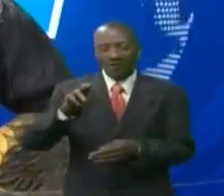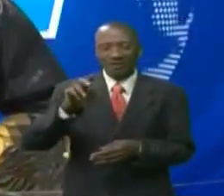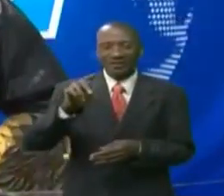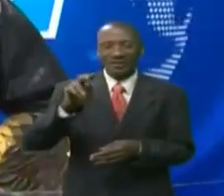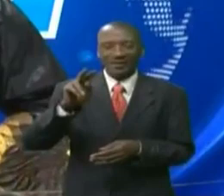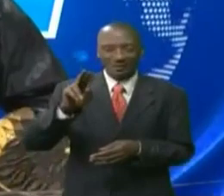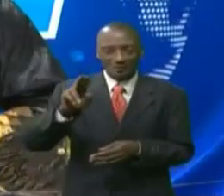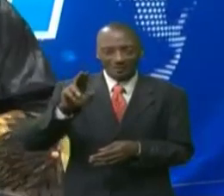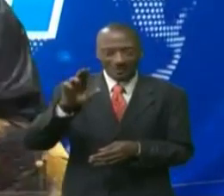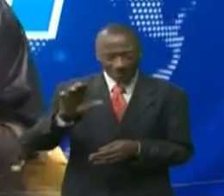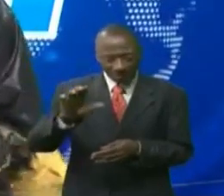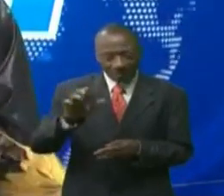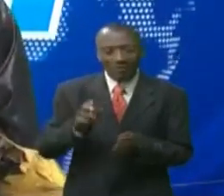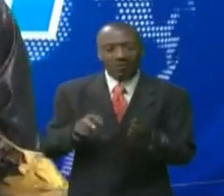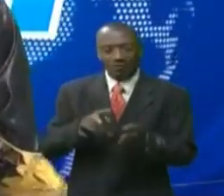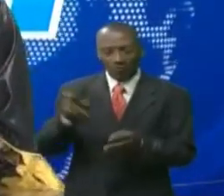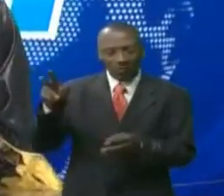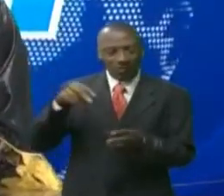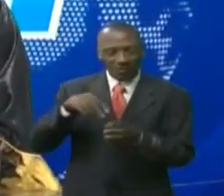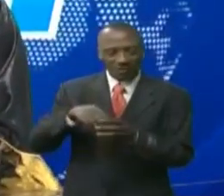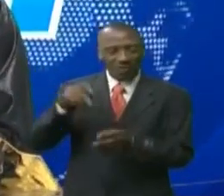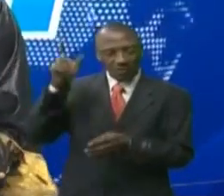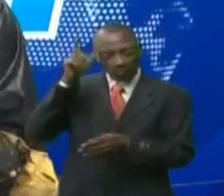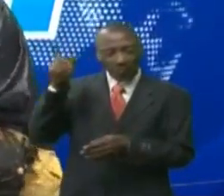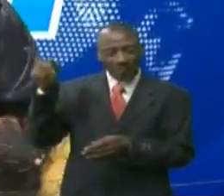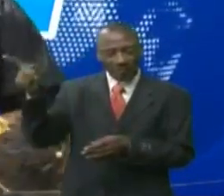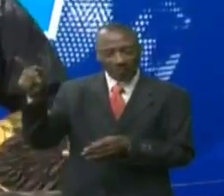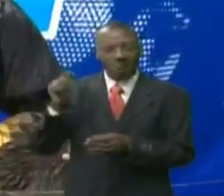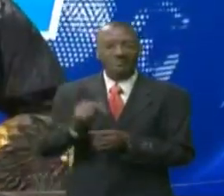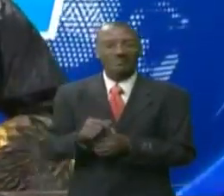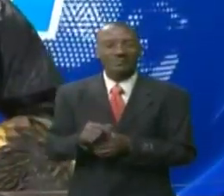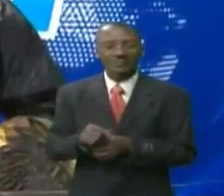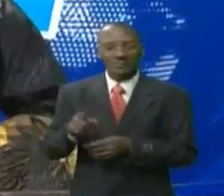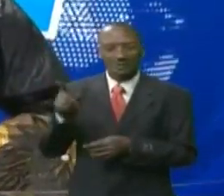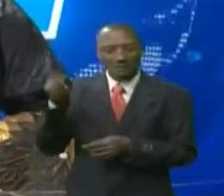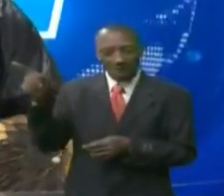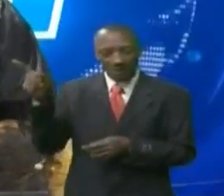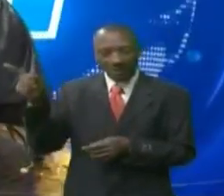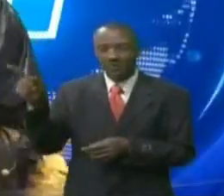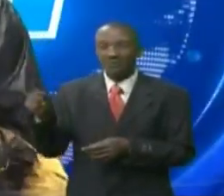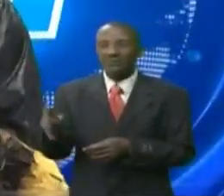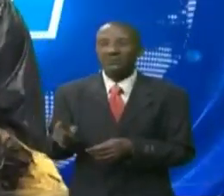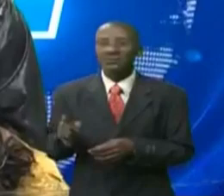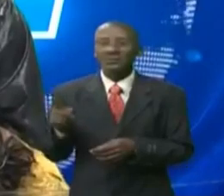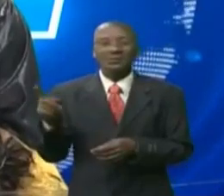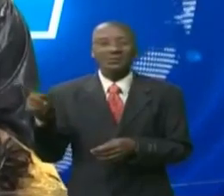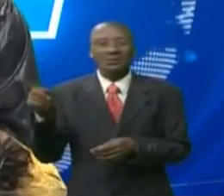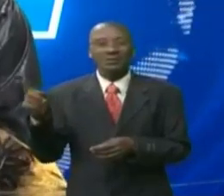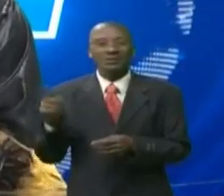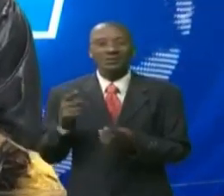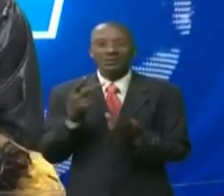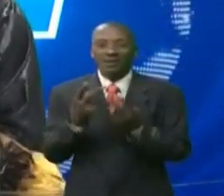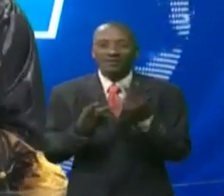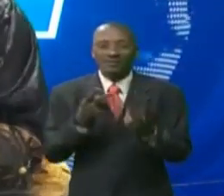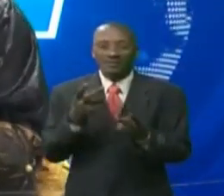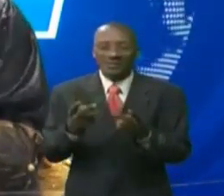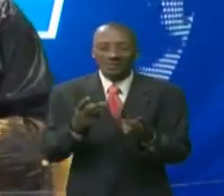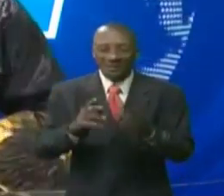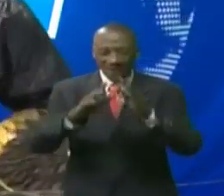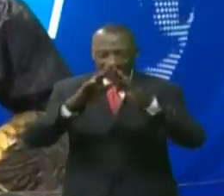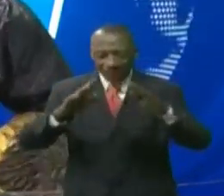Katanga pendant son séjour elle prévoit apporter quelques solutions au désidratat qui prévaut dans cette